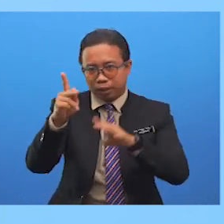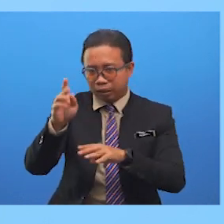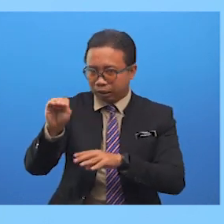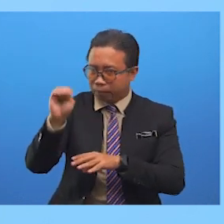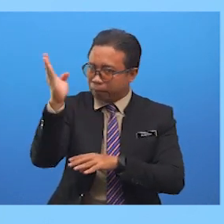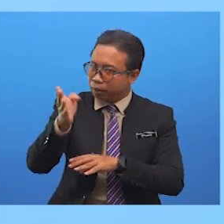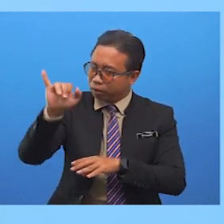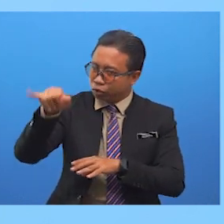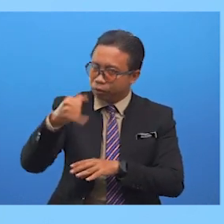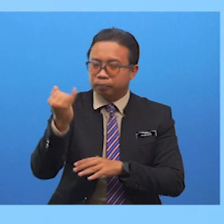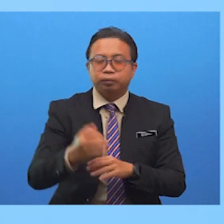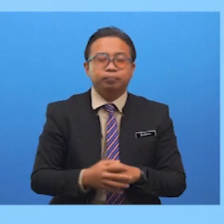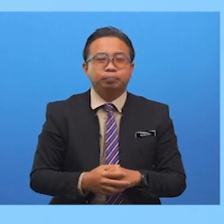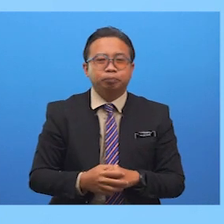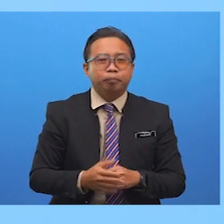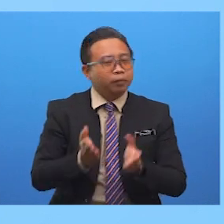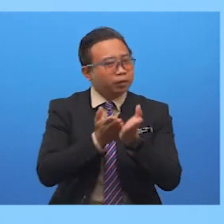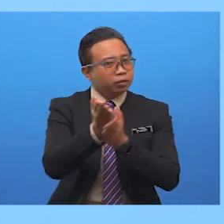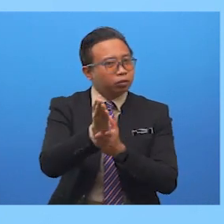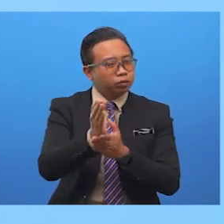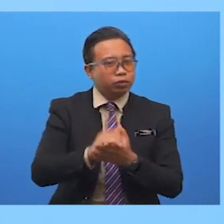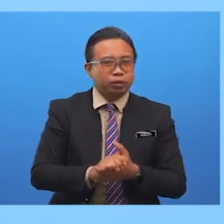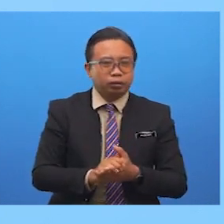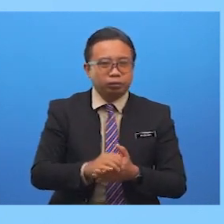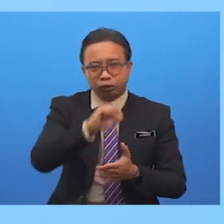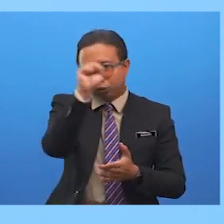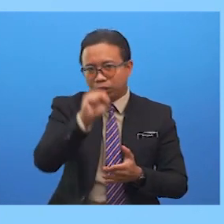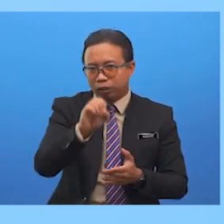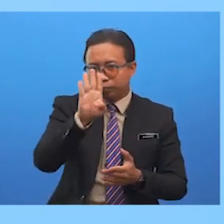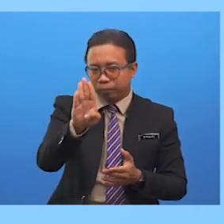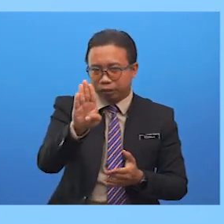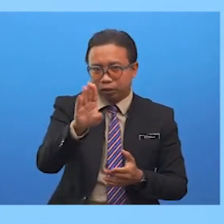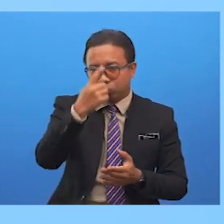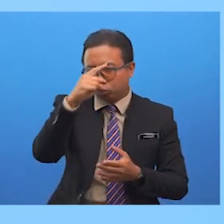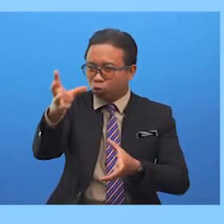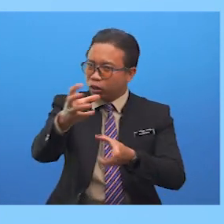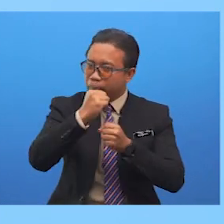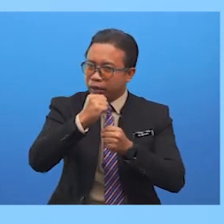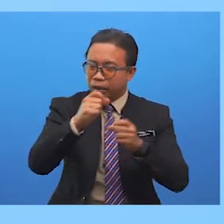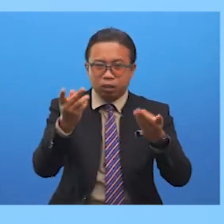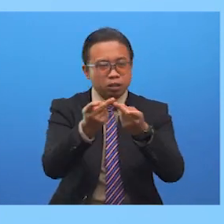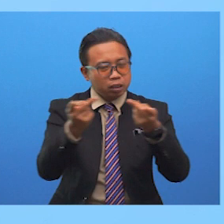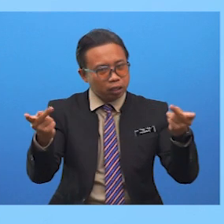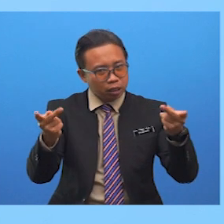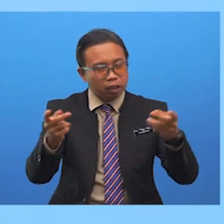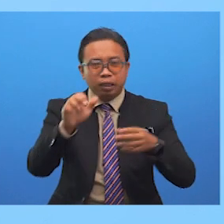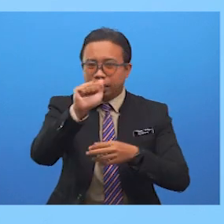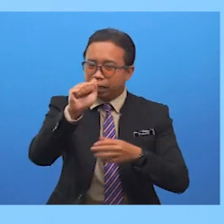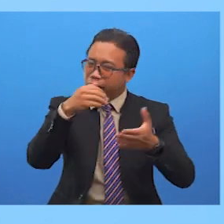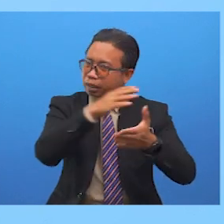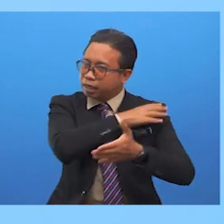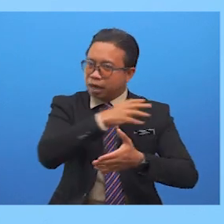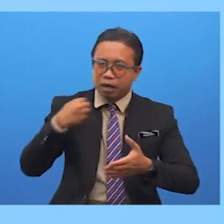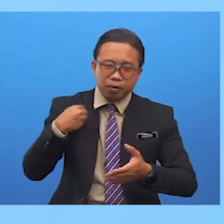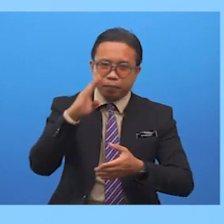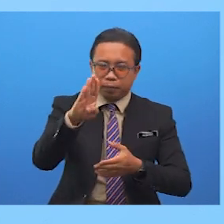KPJ seterusnya pagi soal anti untuk mendapatkan jarak diantara I Jambi